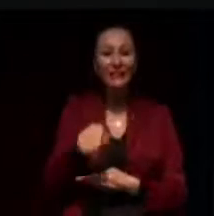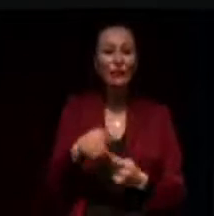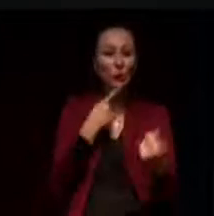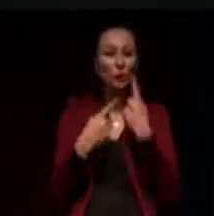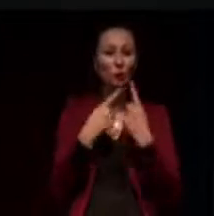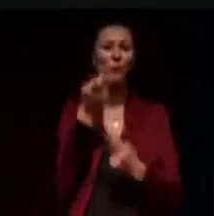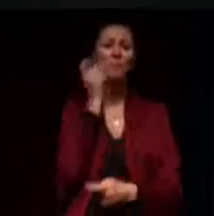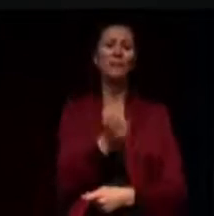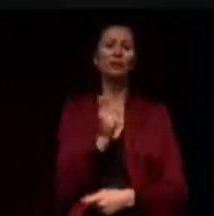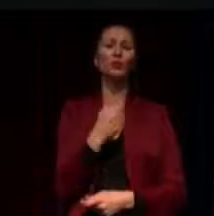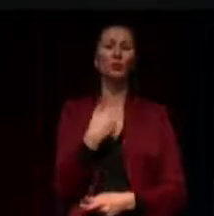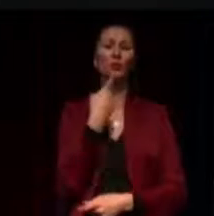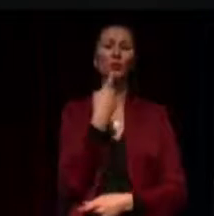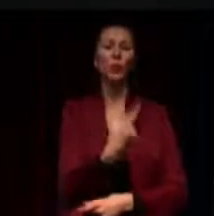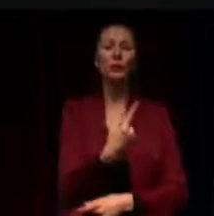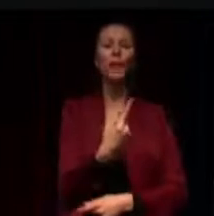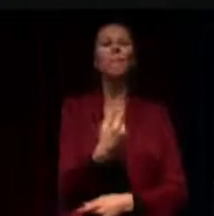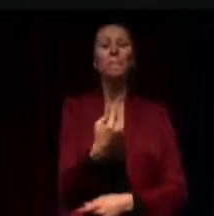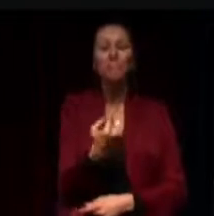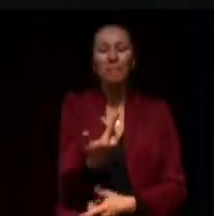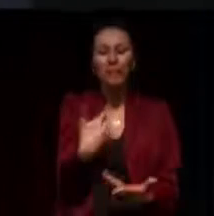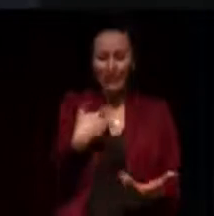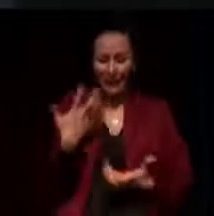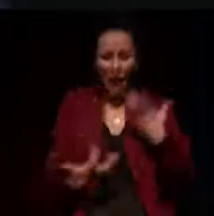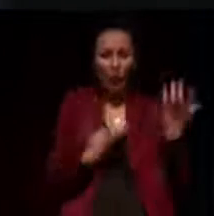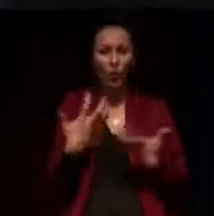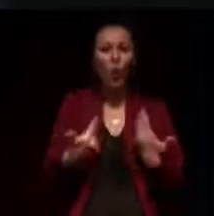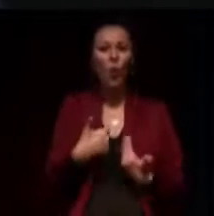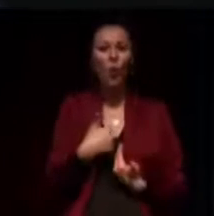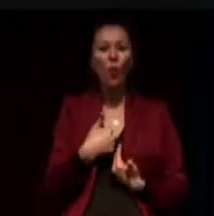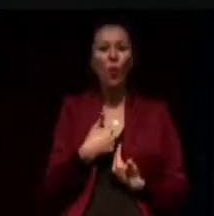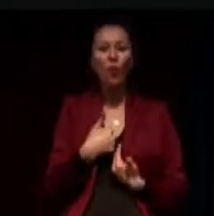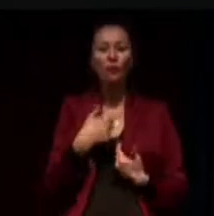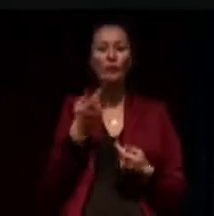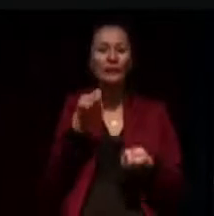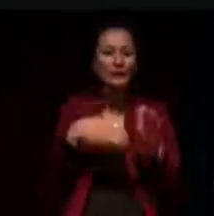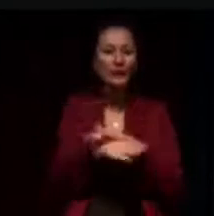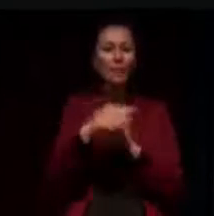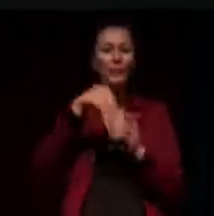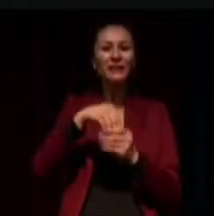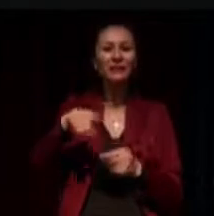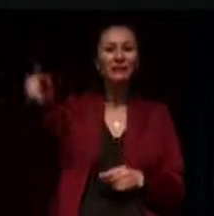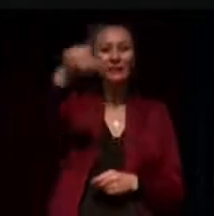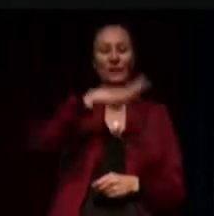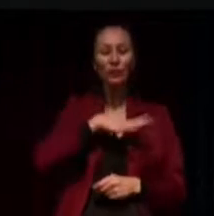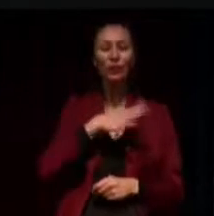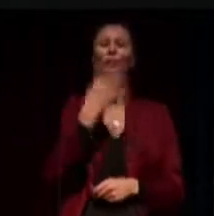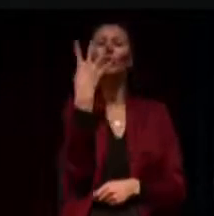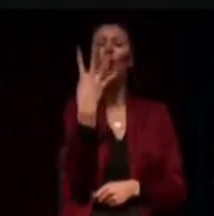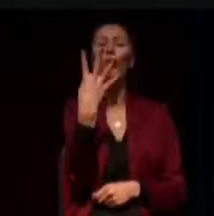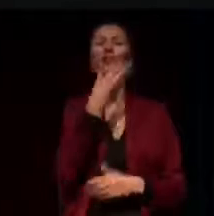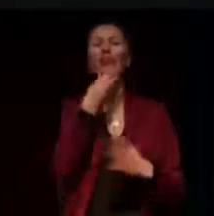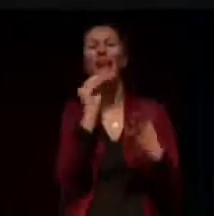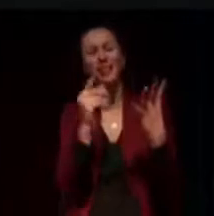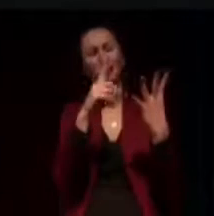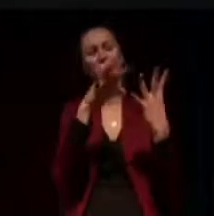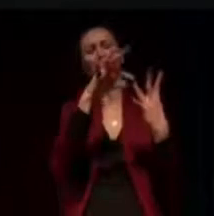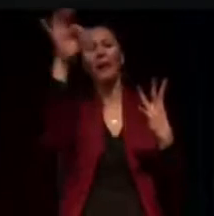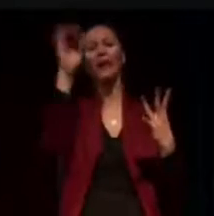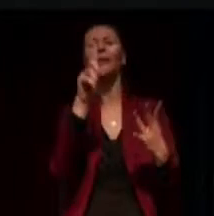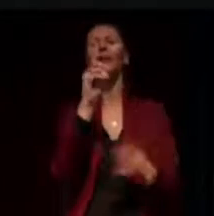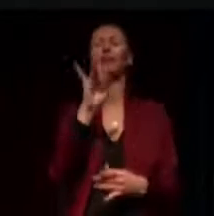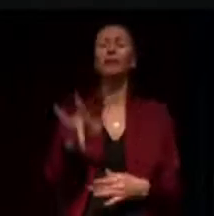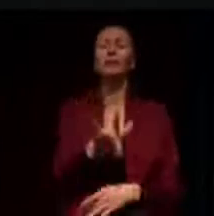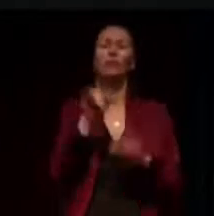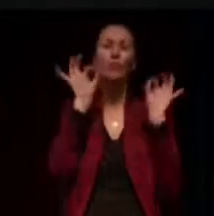söylemek mecburiyetindeyiz. Bizi yakıyor bu problem. Çünkü İstanbul'a bize geliyor. Her 4 gençten biri işsiz bu ülkede arkadaşlar.